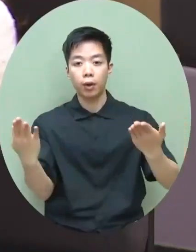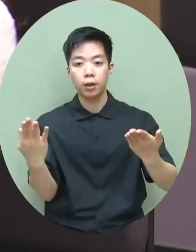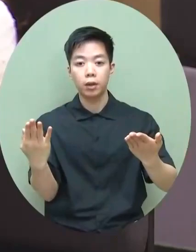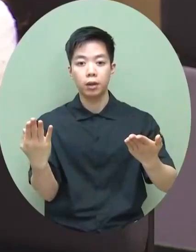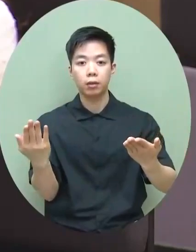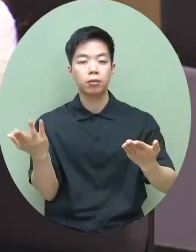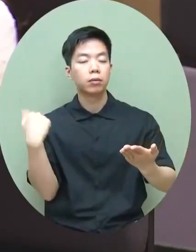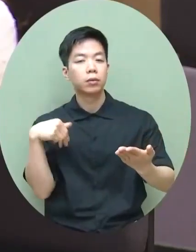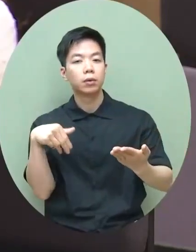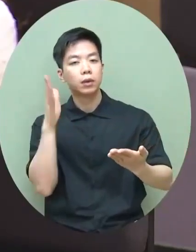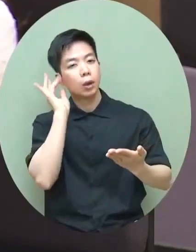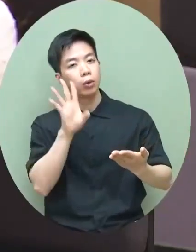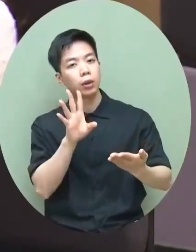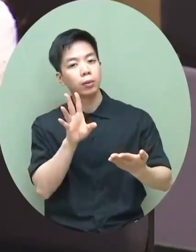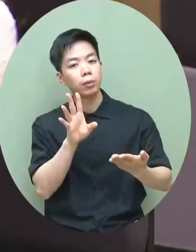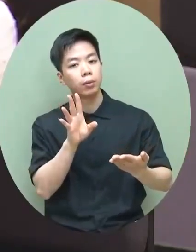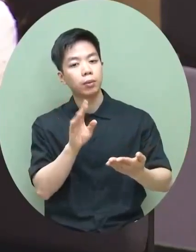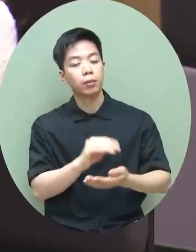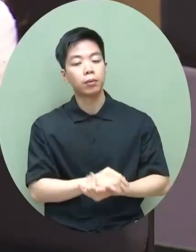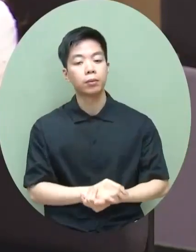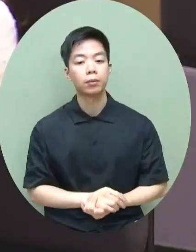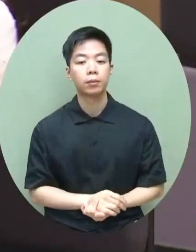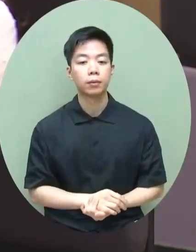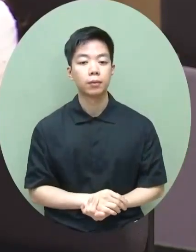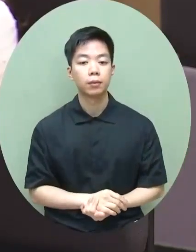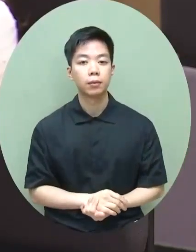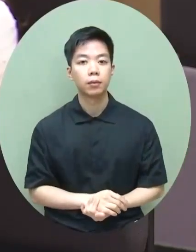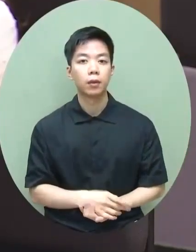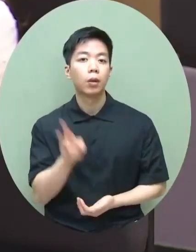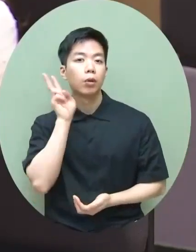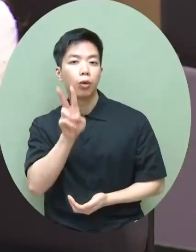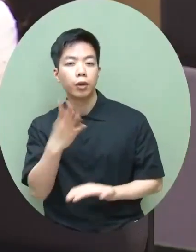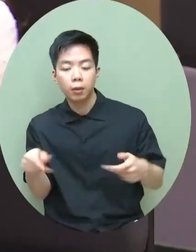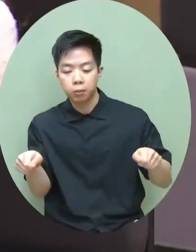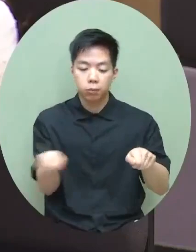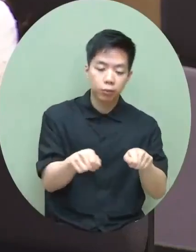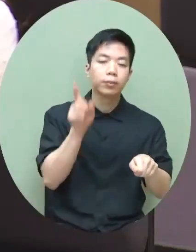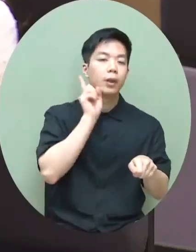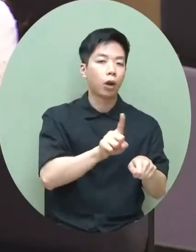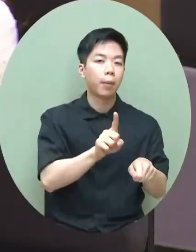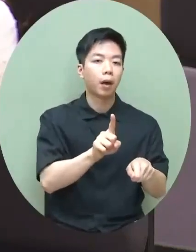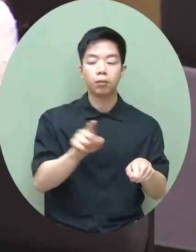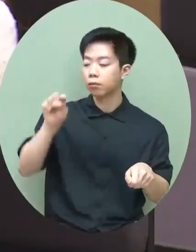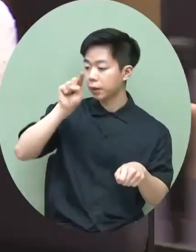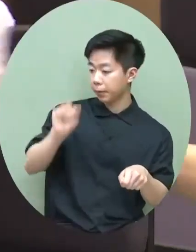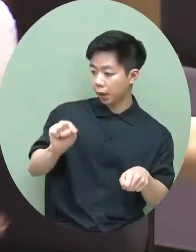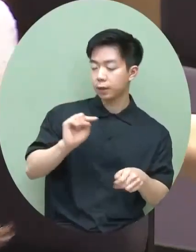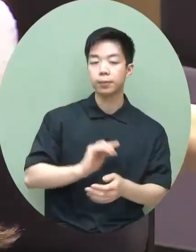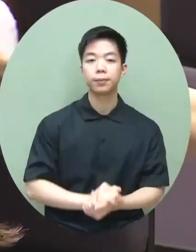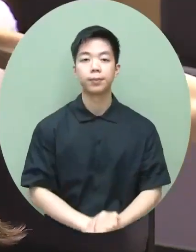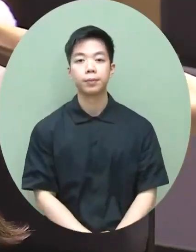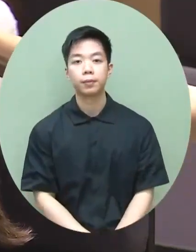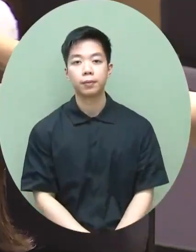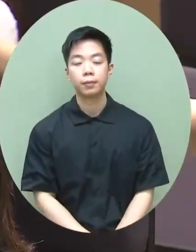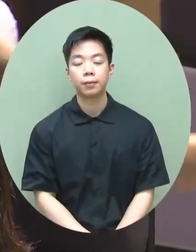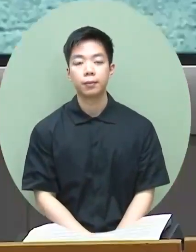拜先去做，即係要有需要去做強檢咧，冇話點解會縮短咗呢一個時間咧？唔該。 就